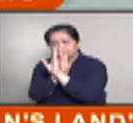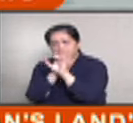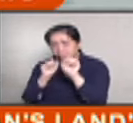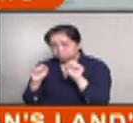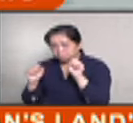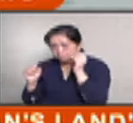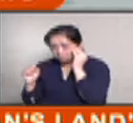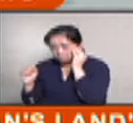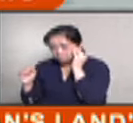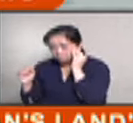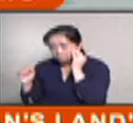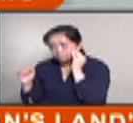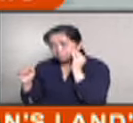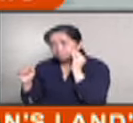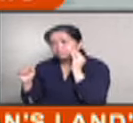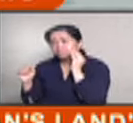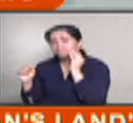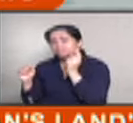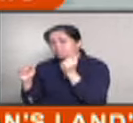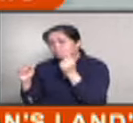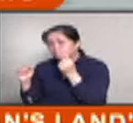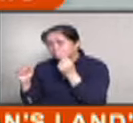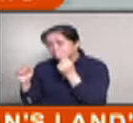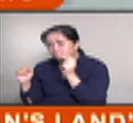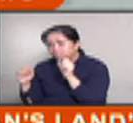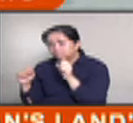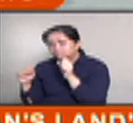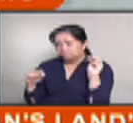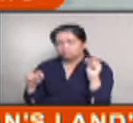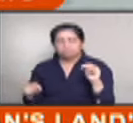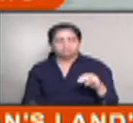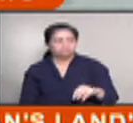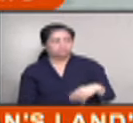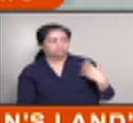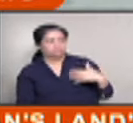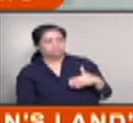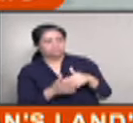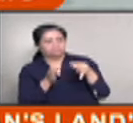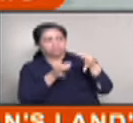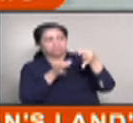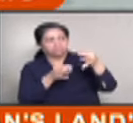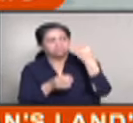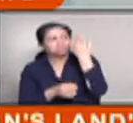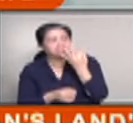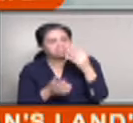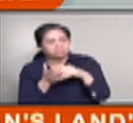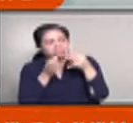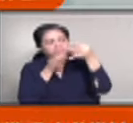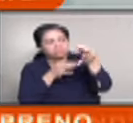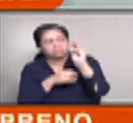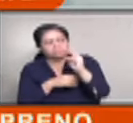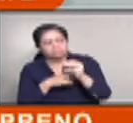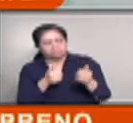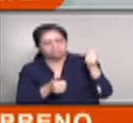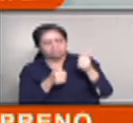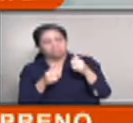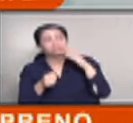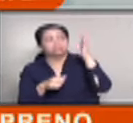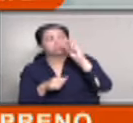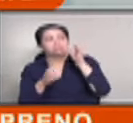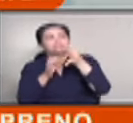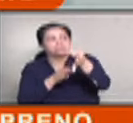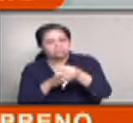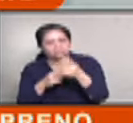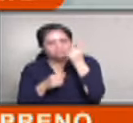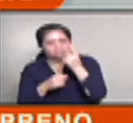pwede, kung hindi po Thursday, baka po Monday. Uro mo na naman. Sabi mo kanina, Friday. Ngayon, uro mo Monday. Baka pagdating ng Monday, uro